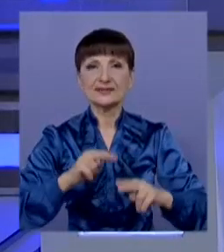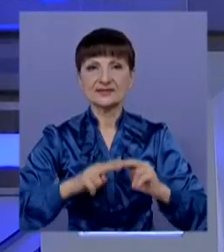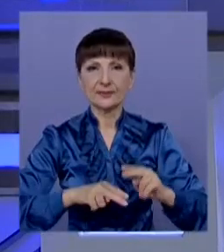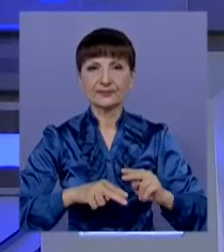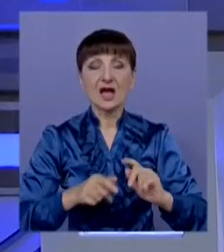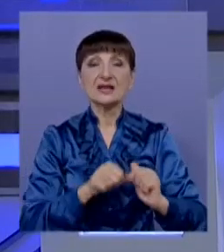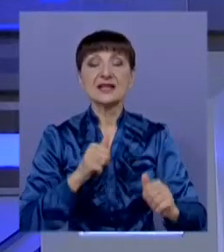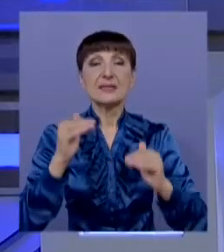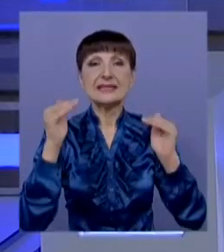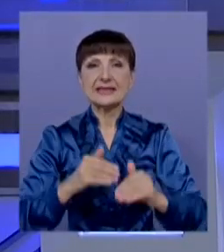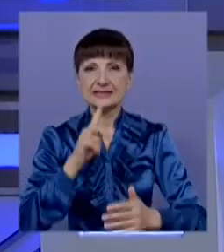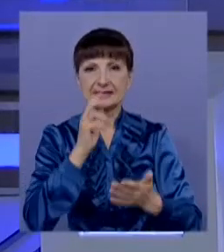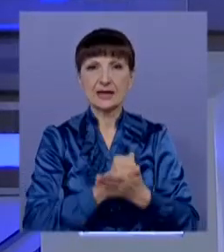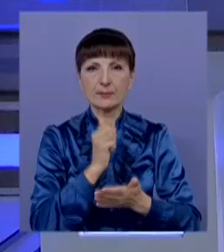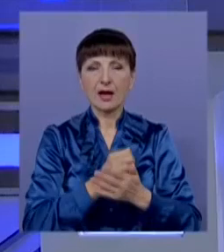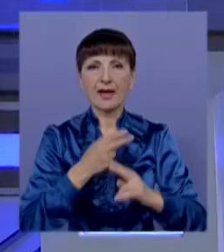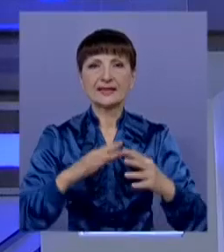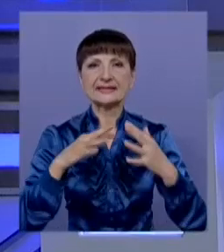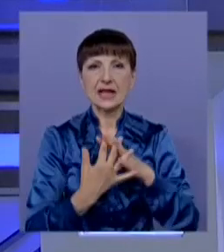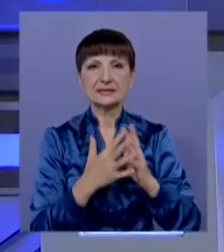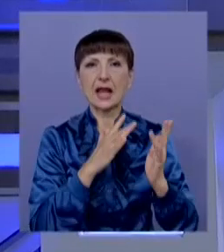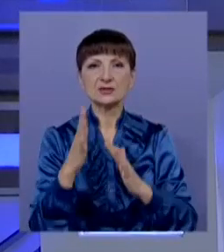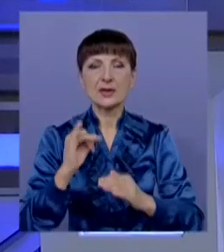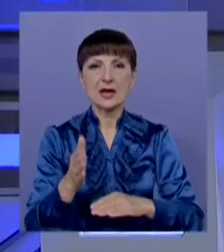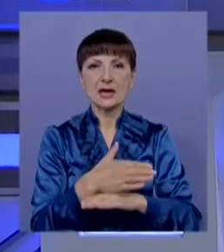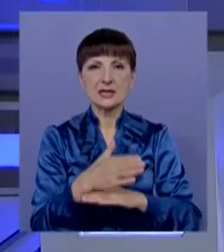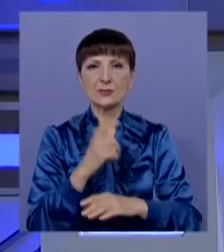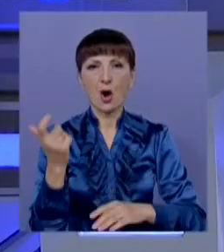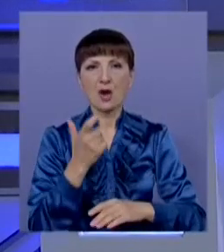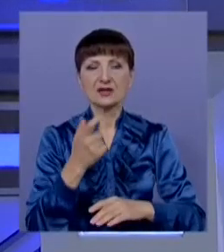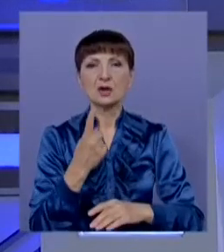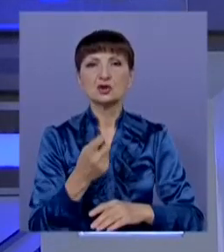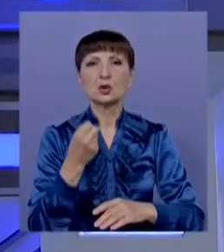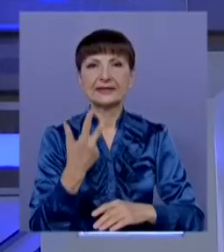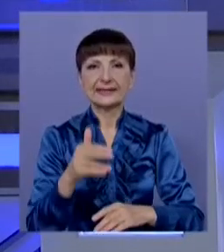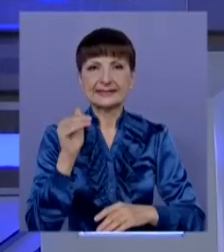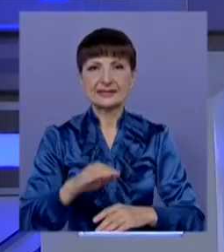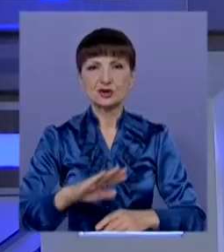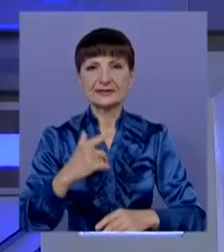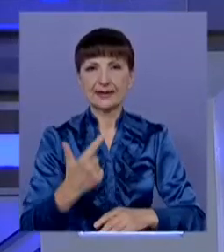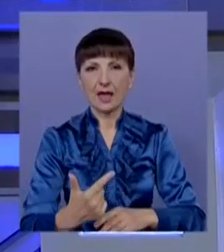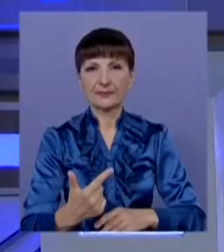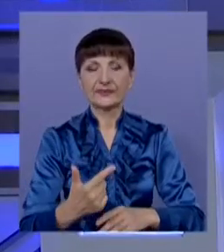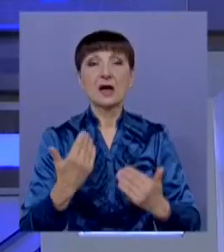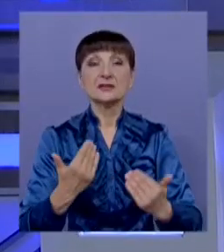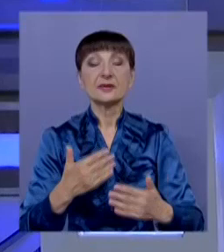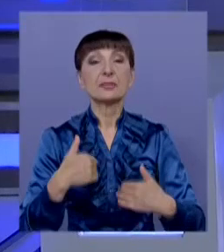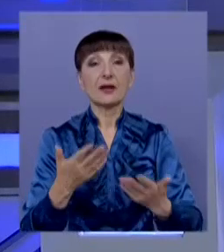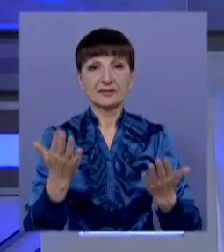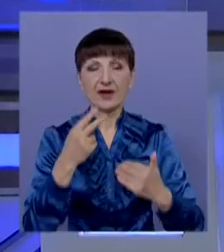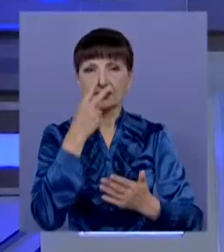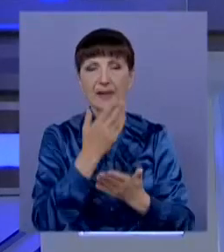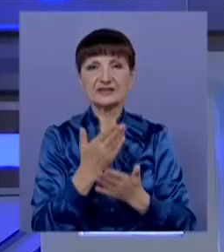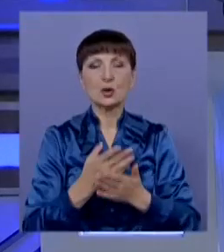Напротив, самый низкий уровень зафиксирован в сельском, лесном и рыбном хозяйстве, почти 113 тысяч тенге. Теперь предлагаю пробежаться